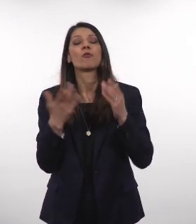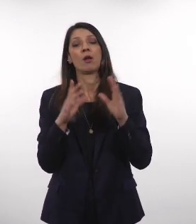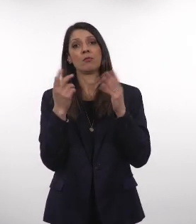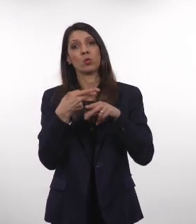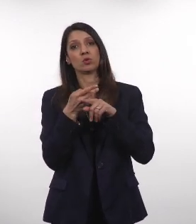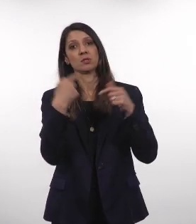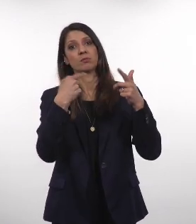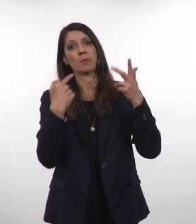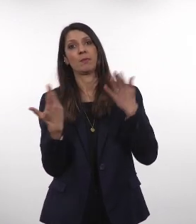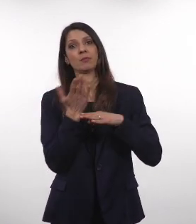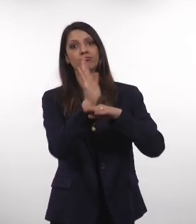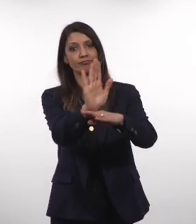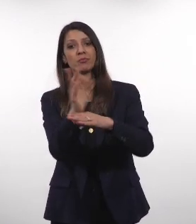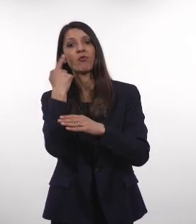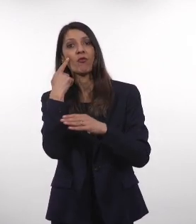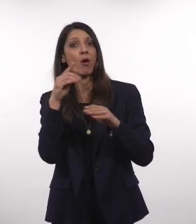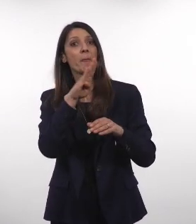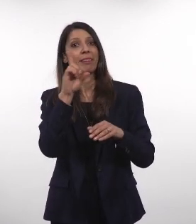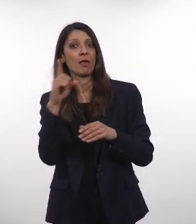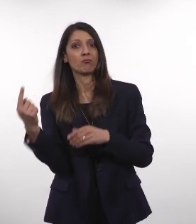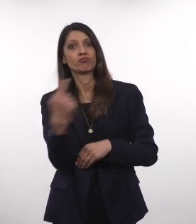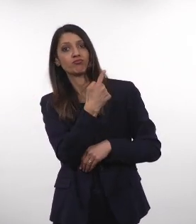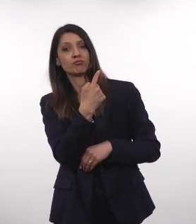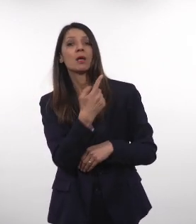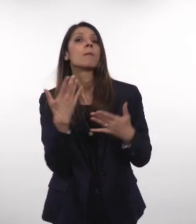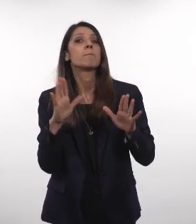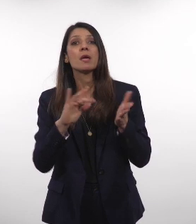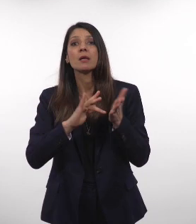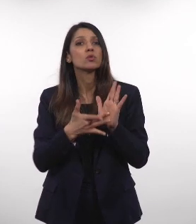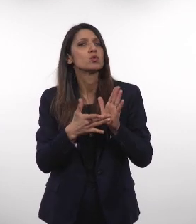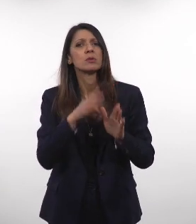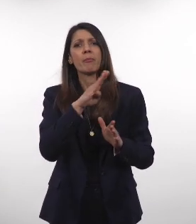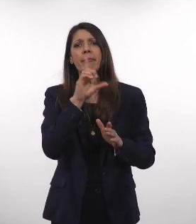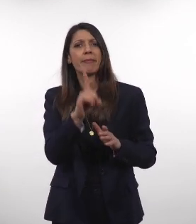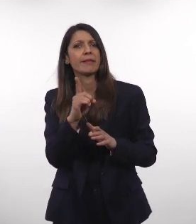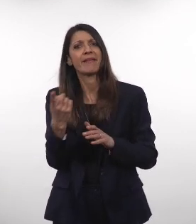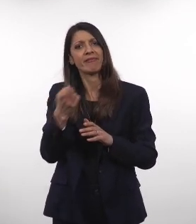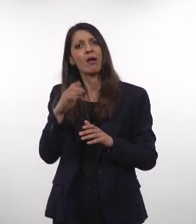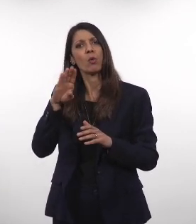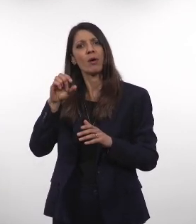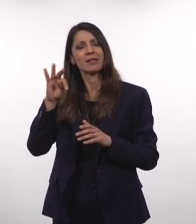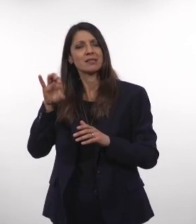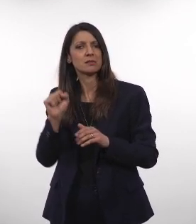quelques bandes dessinées que vous pouvez voir, mais toutes les bandes dessinées en général peuvent être utiles sur les